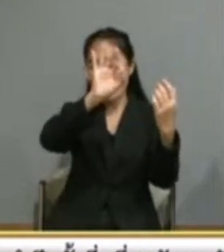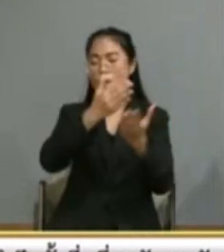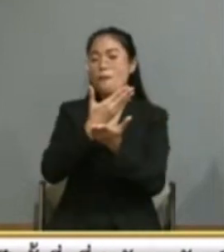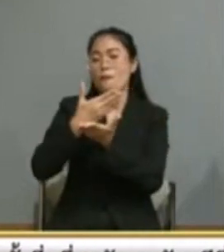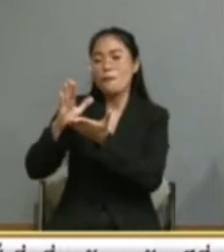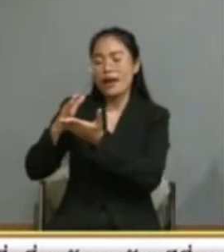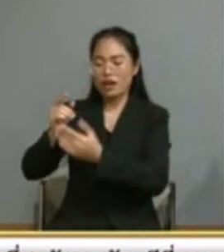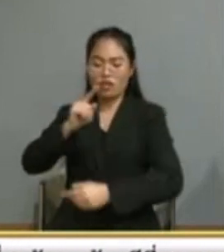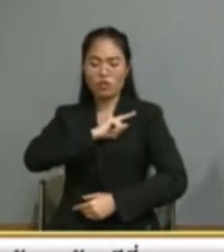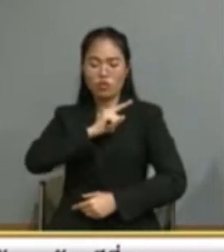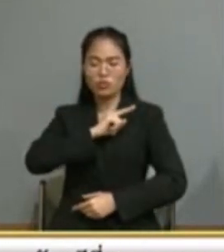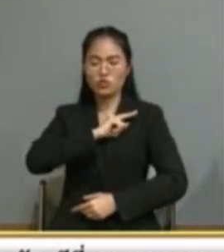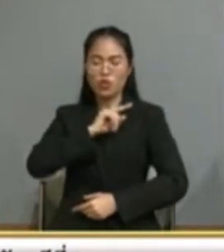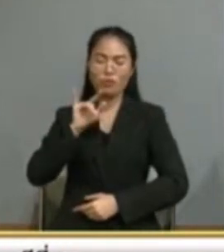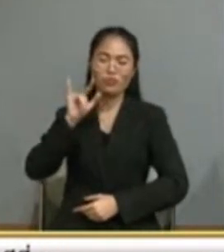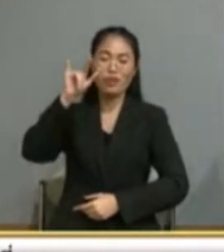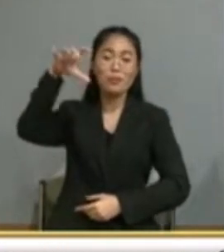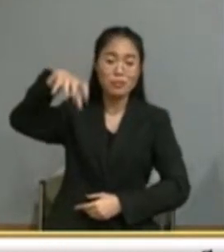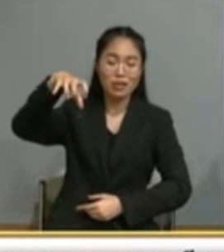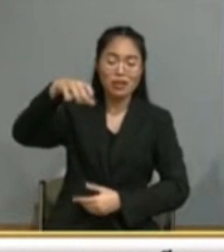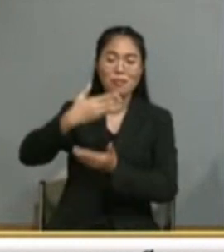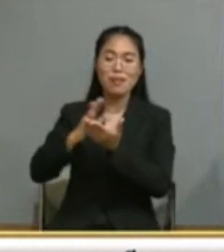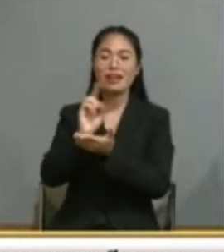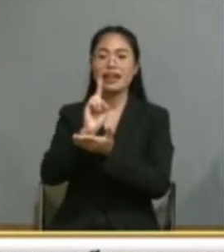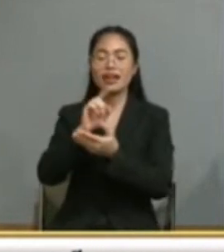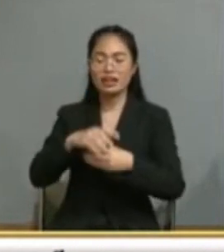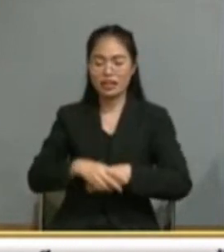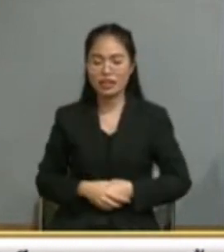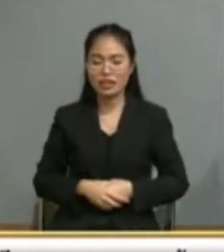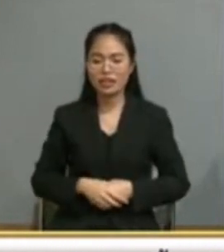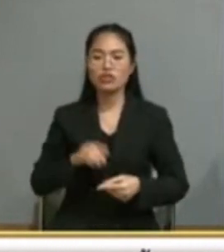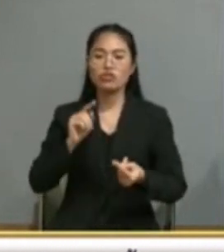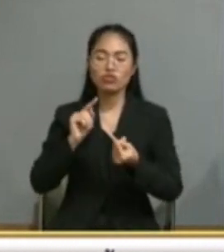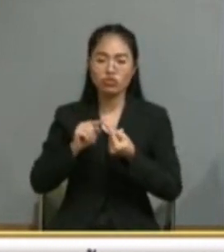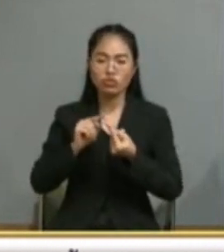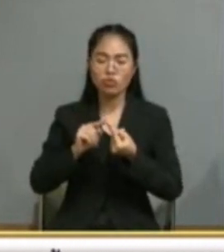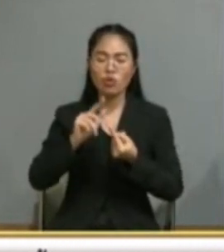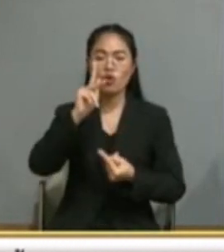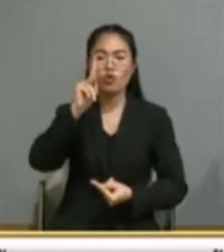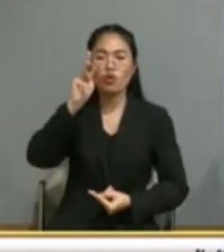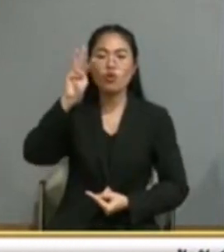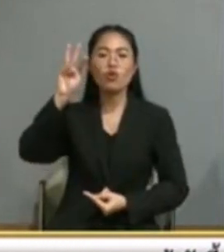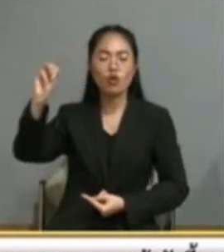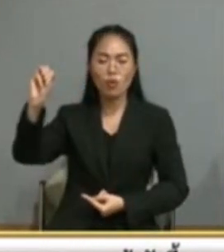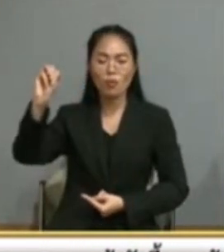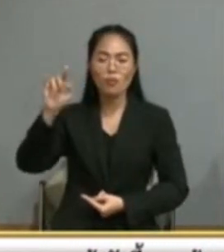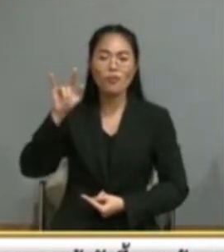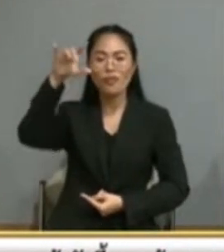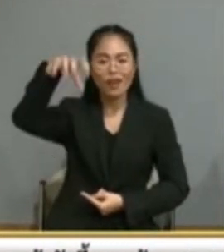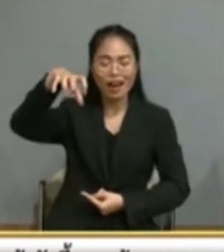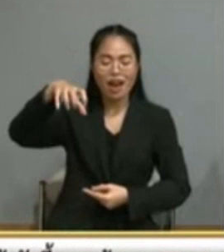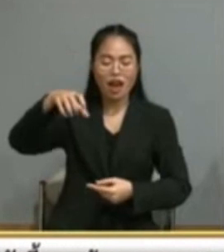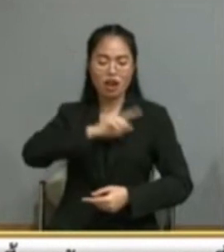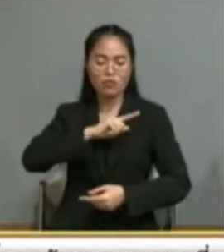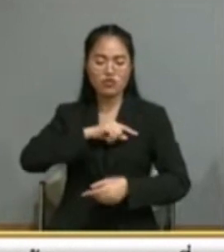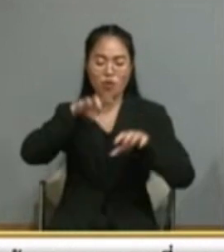ชอบในพื้นที่ของทากัสยานดังนี้ค่ะถ้ากัสยานของกลมท่ากัสยาน 10 แ